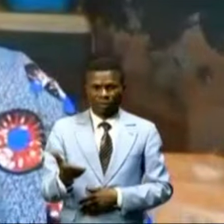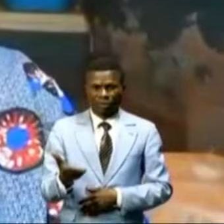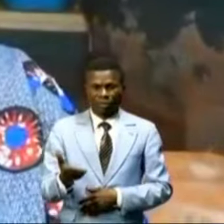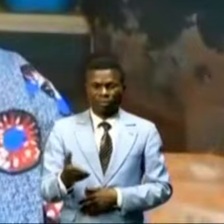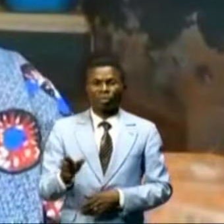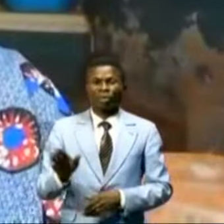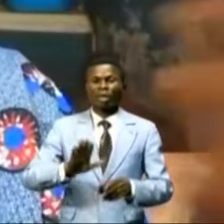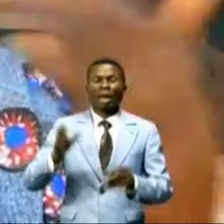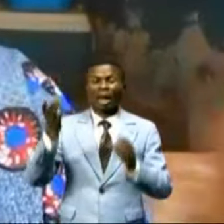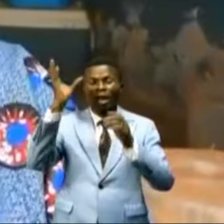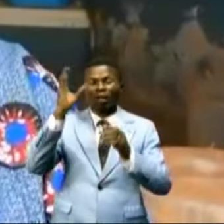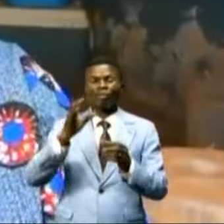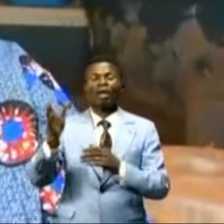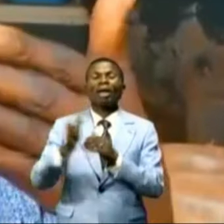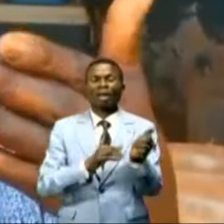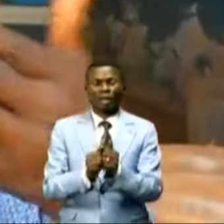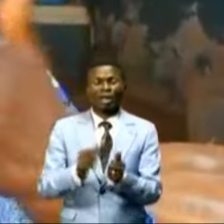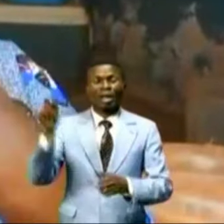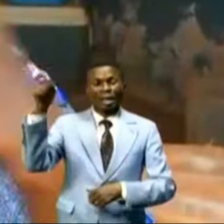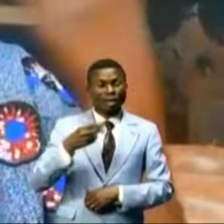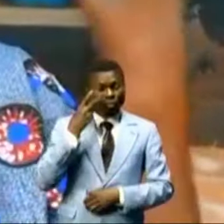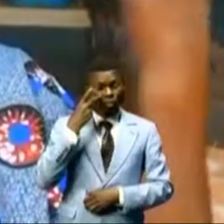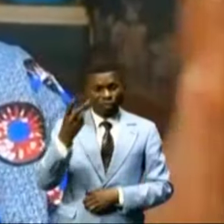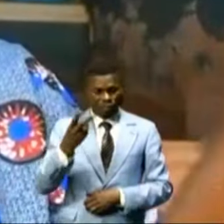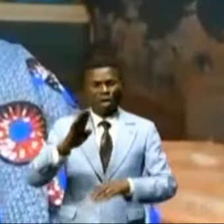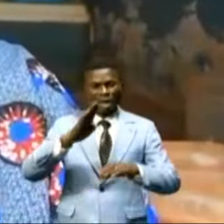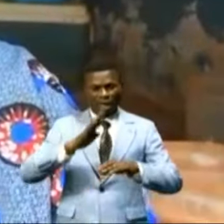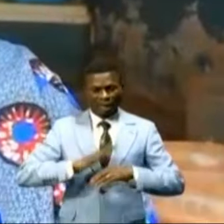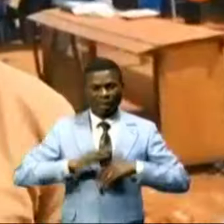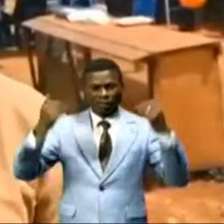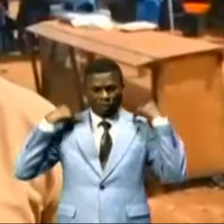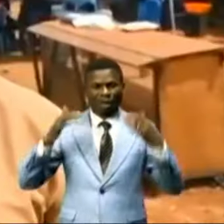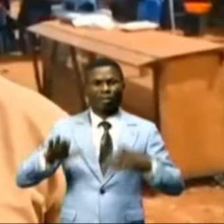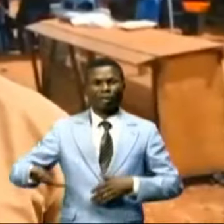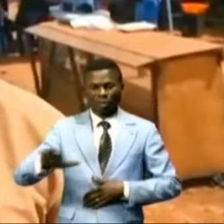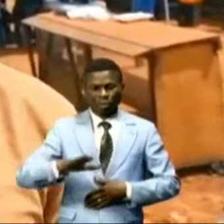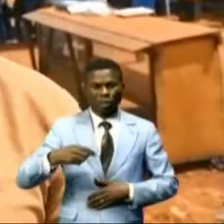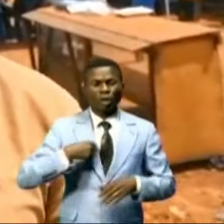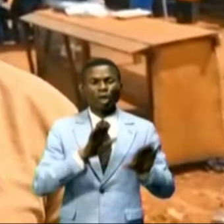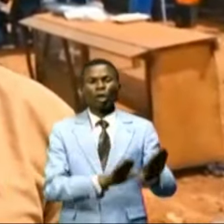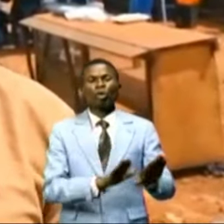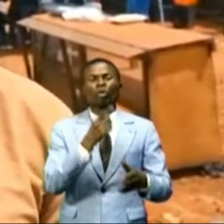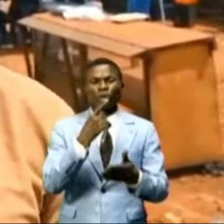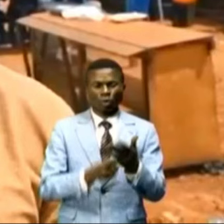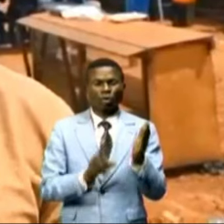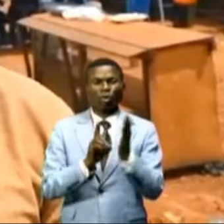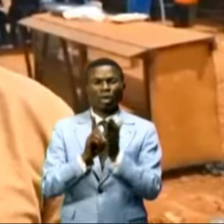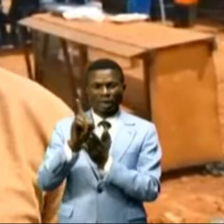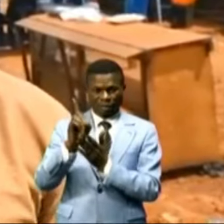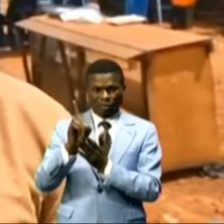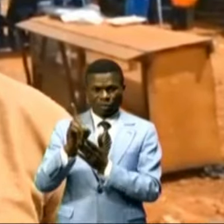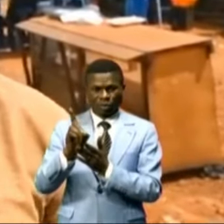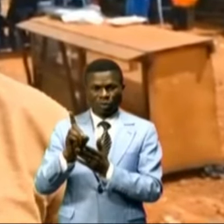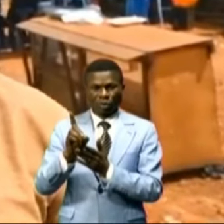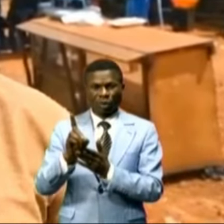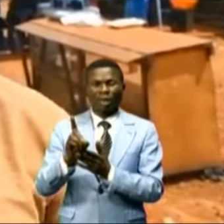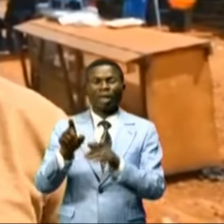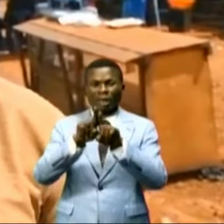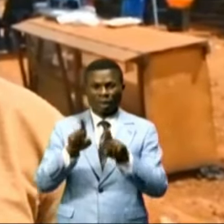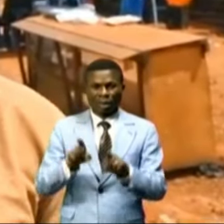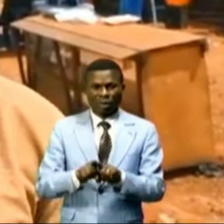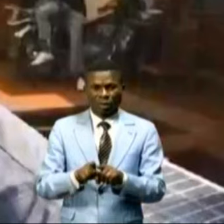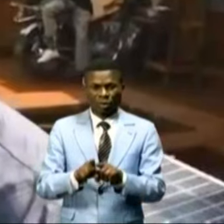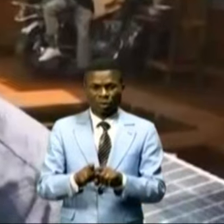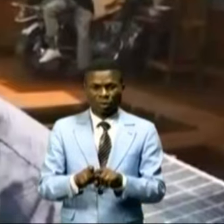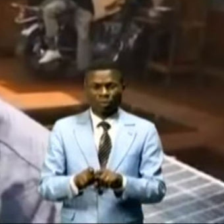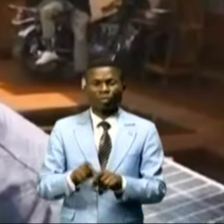baby, aya atala à satisfaire pe mokonzi ya mboka. Ce que nous attendons, le développement. Et il est aussi notre